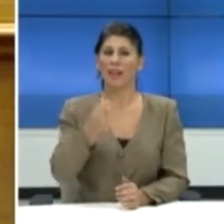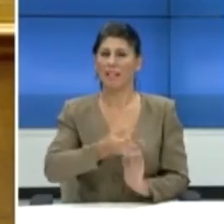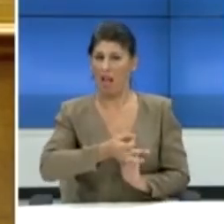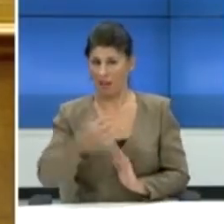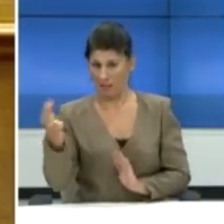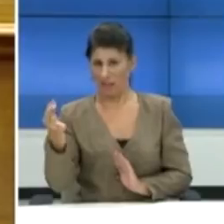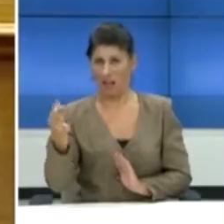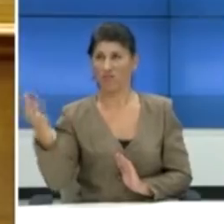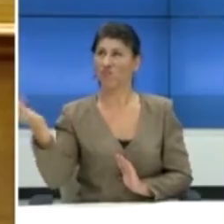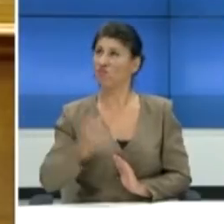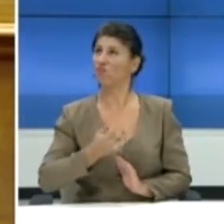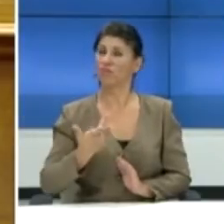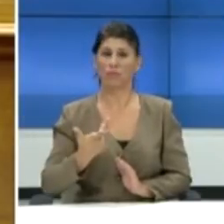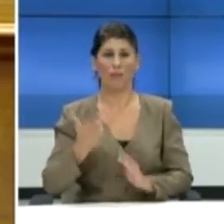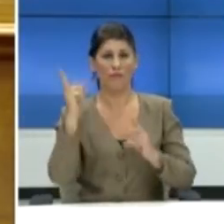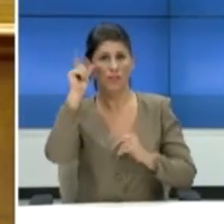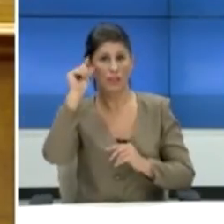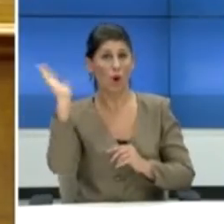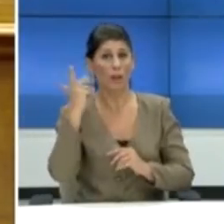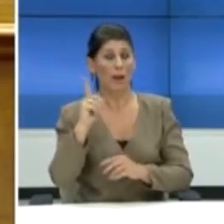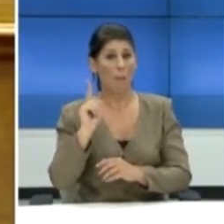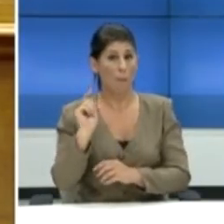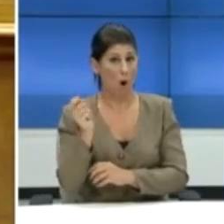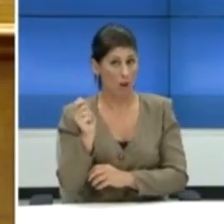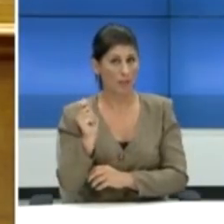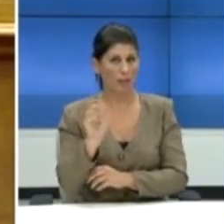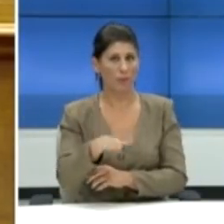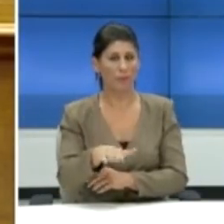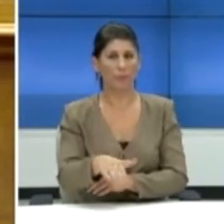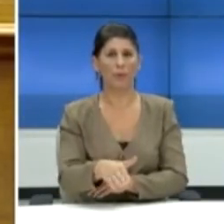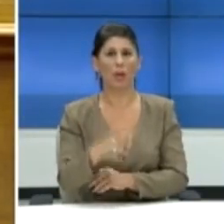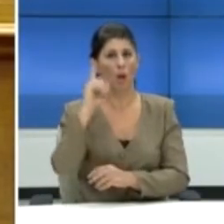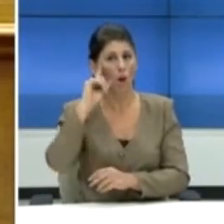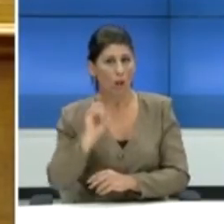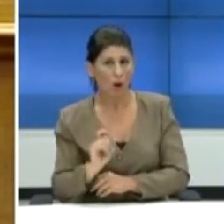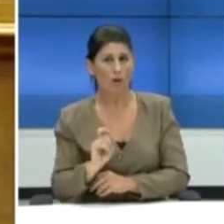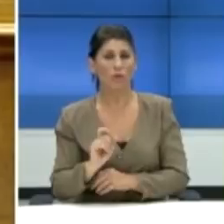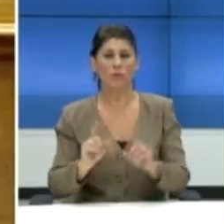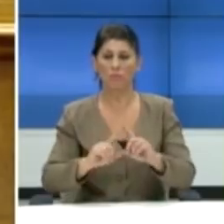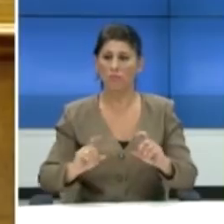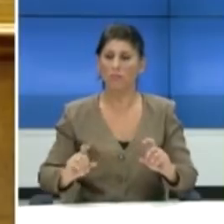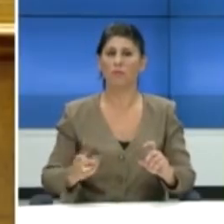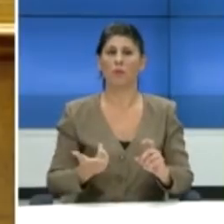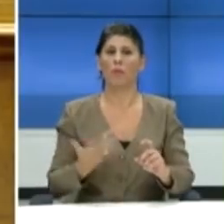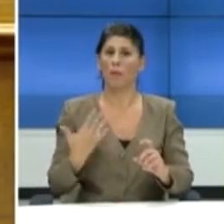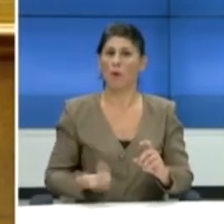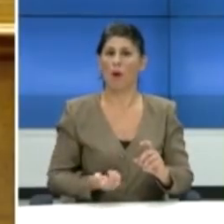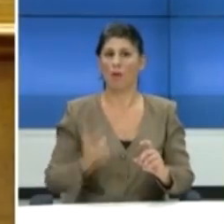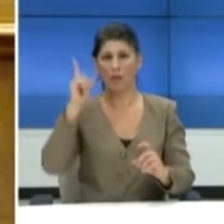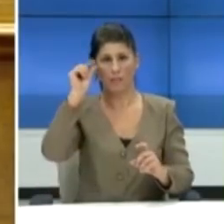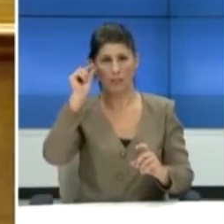αριστεία όταν με την πολιτική σας υποβαθμίζετε τη γνώση και τα εφόδια που παίρνουν οι